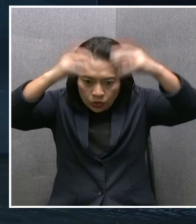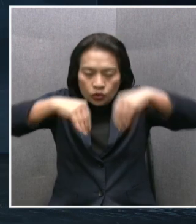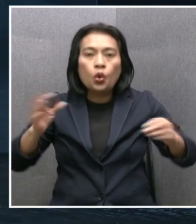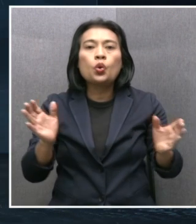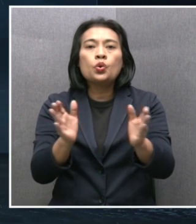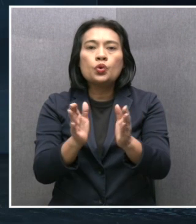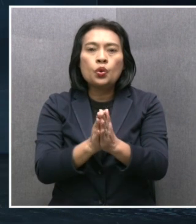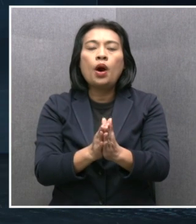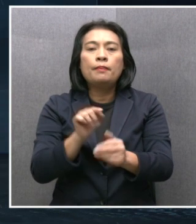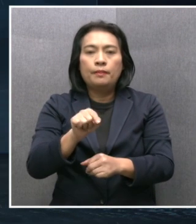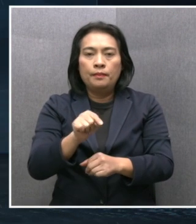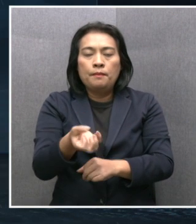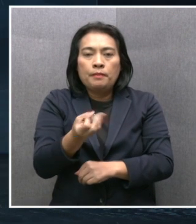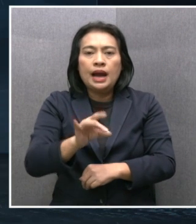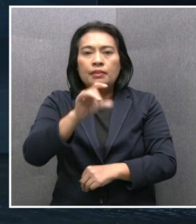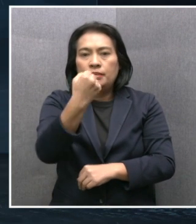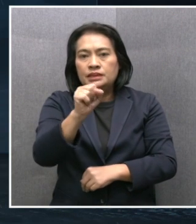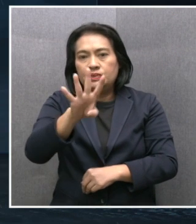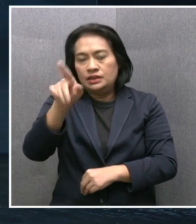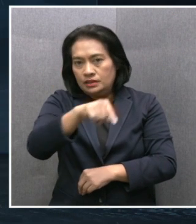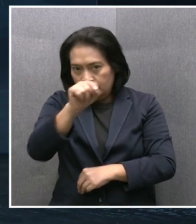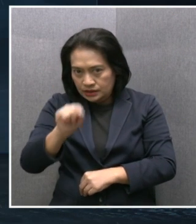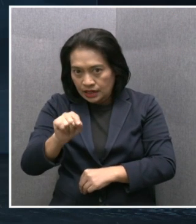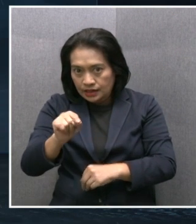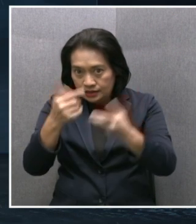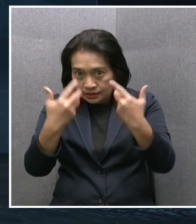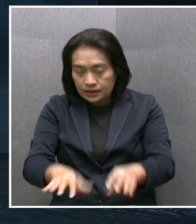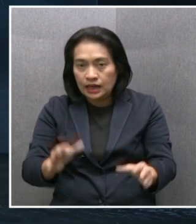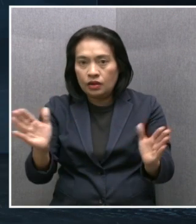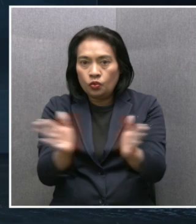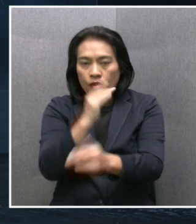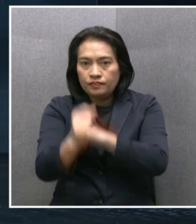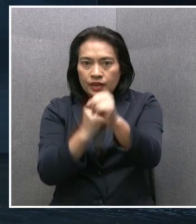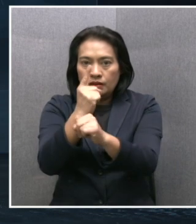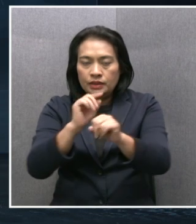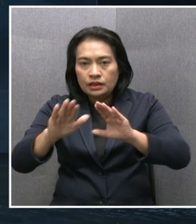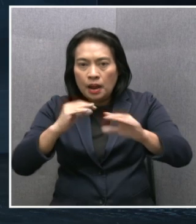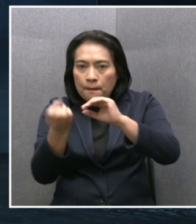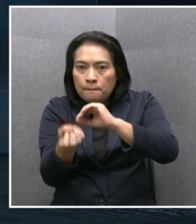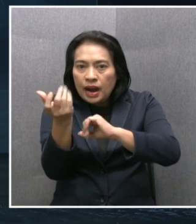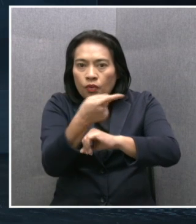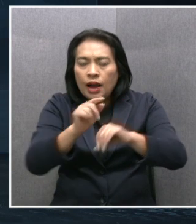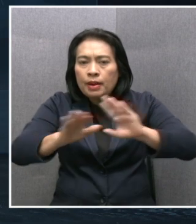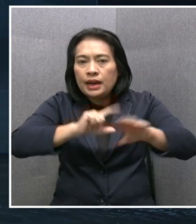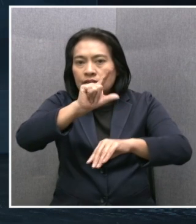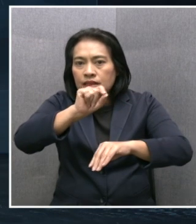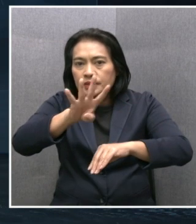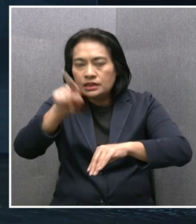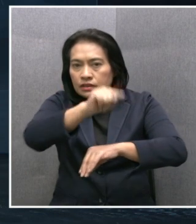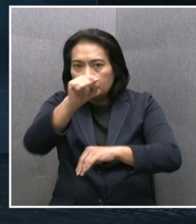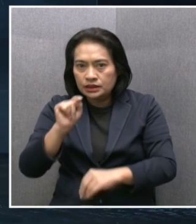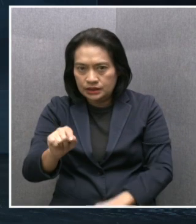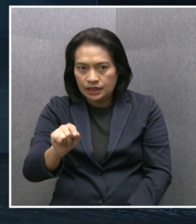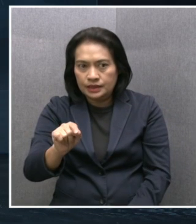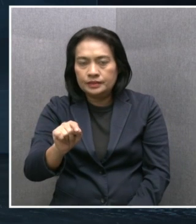ากกว่าค่าเฉลี่ยปกติร้อยละ14ปริมาณฝนรวมทั้งปีมากกว่าค่าเฉลี่ยปกติร้อยละ24ค่ะ และใน